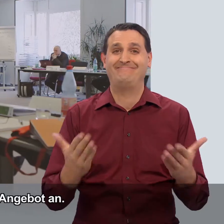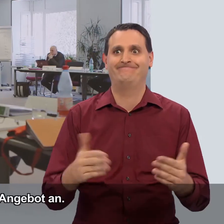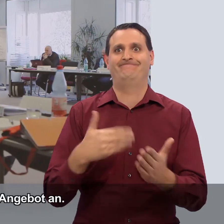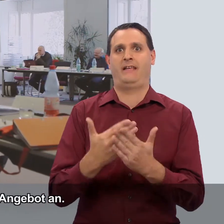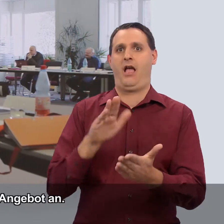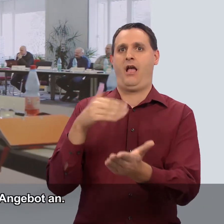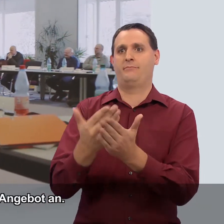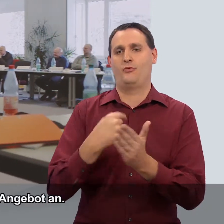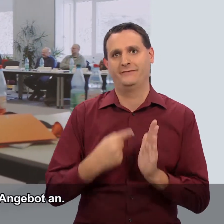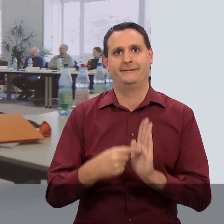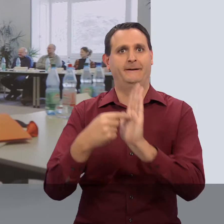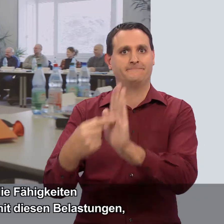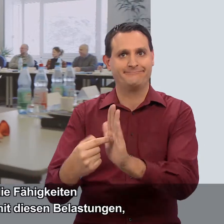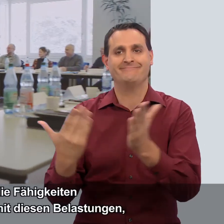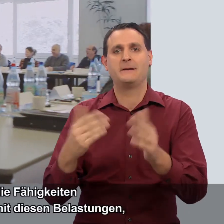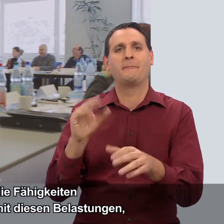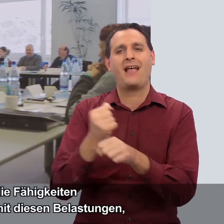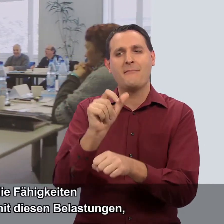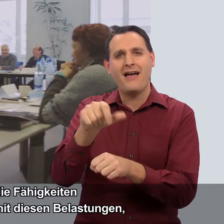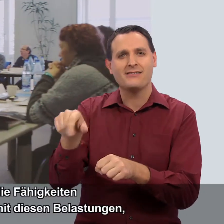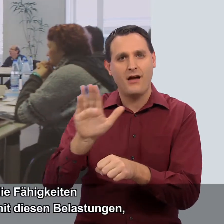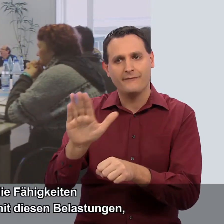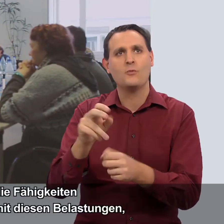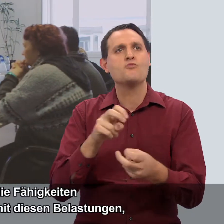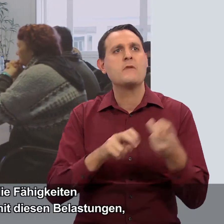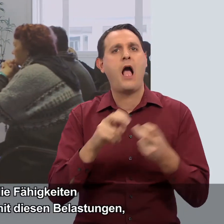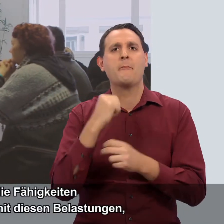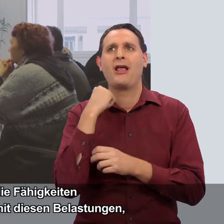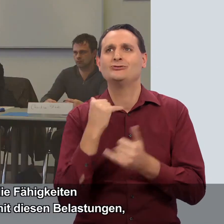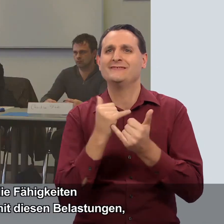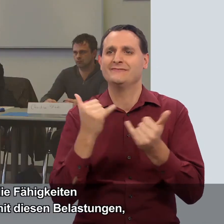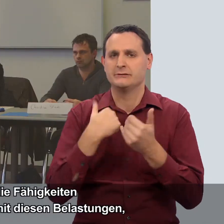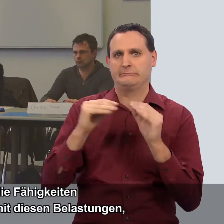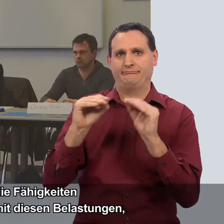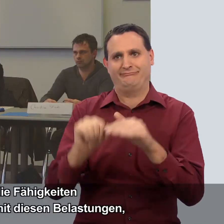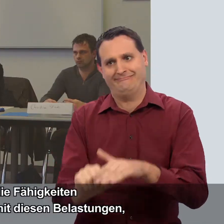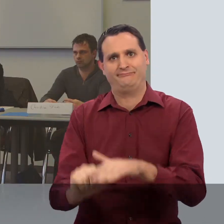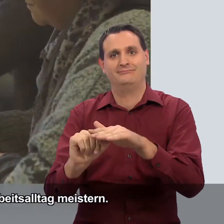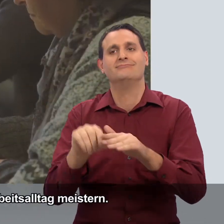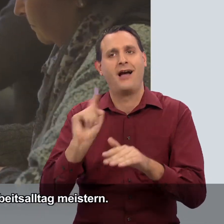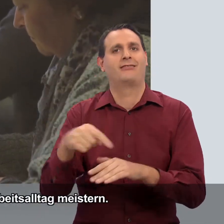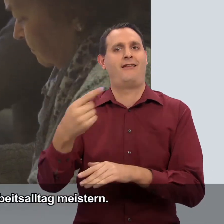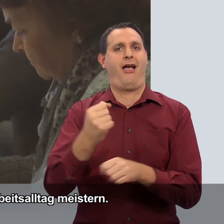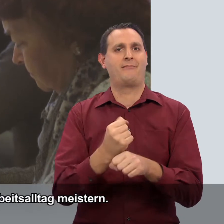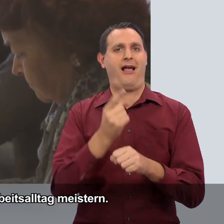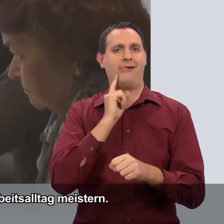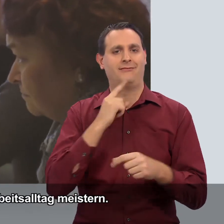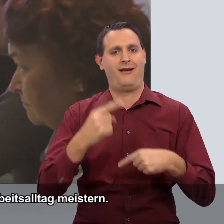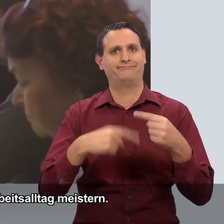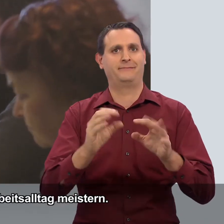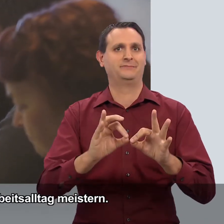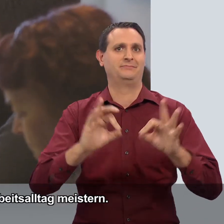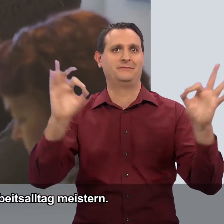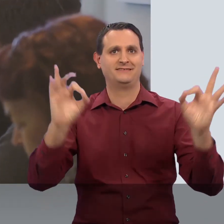Hier setzt dieses Angebot an. Wir stärken gezielt die Fähigkeiten der Mitarbeiter im Umgang mit diesen Belastungen, damit sie besser ihren